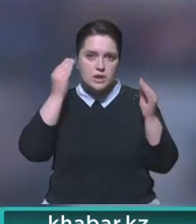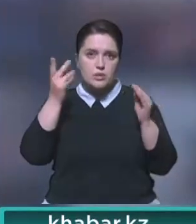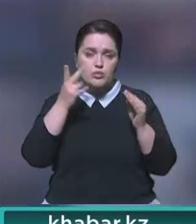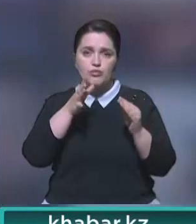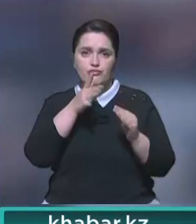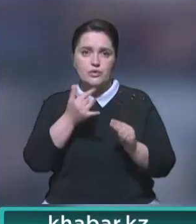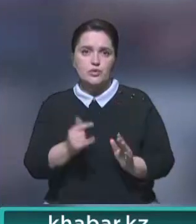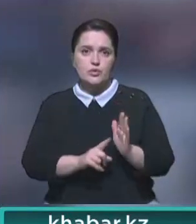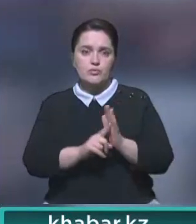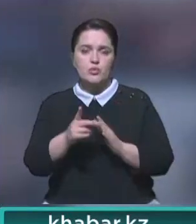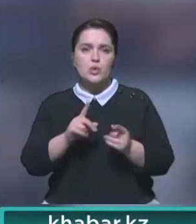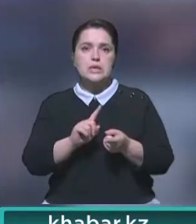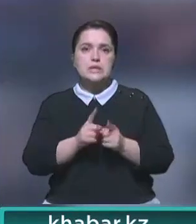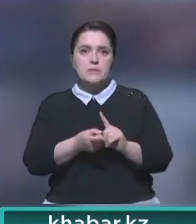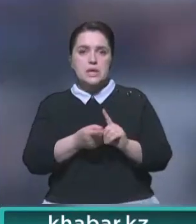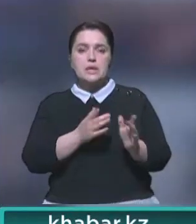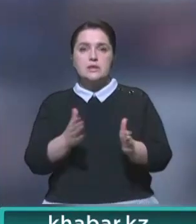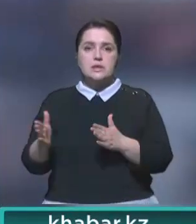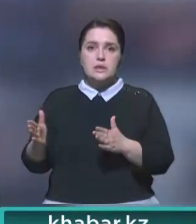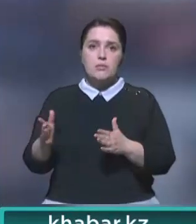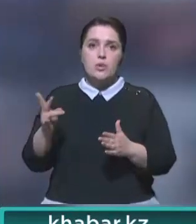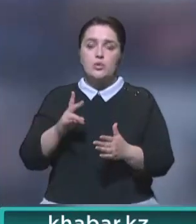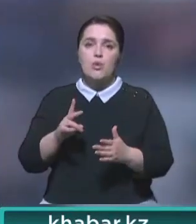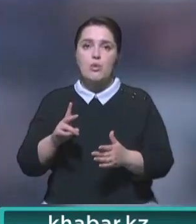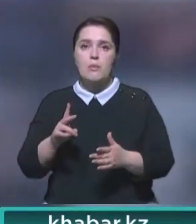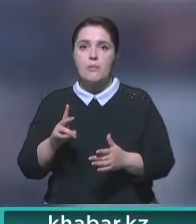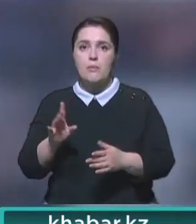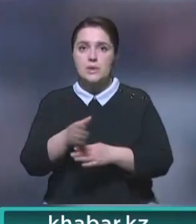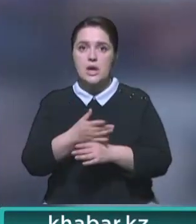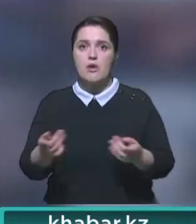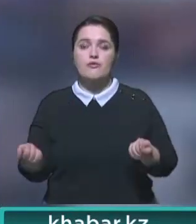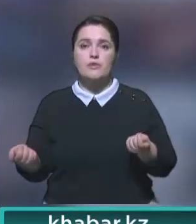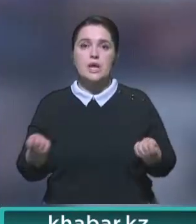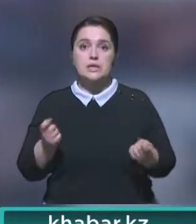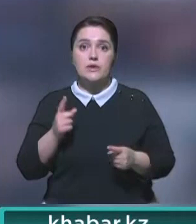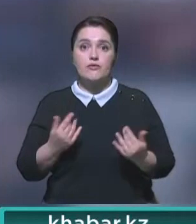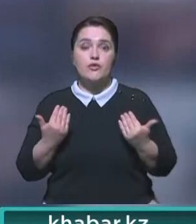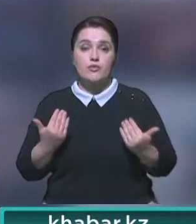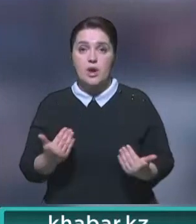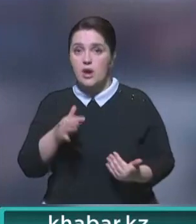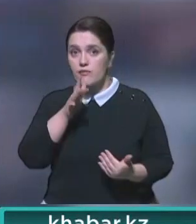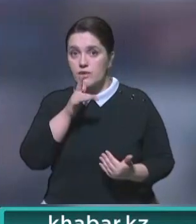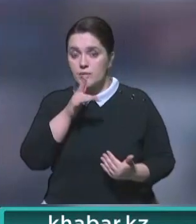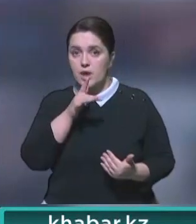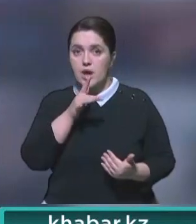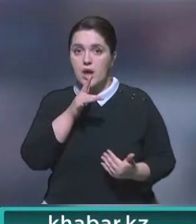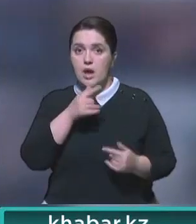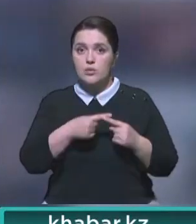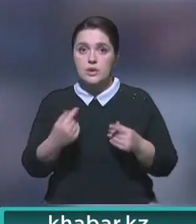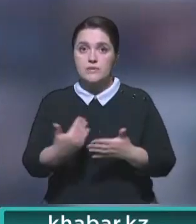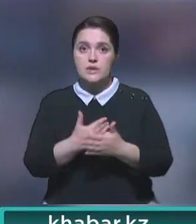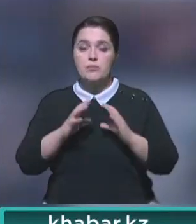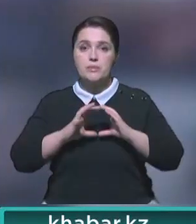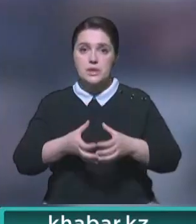время усовершенствовать эту систему. По сути, речь идет о перераспределении власти в соответствии с реалиями сегодняшнего мира, добавил глава ООН. О